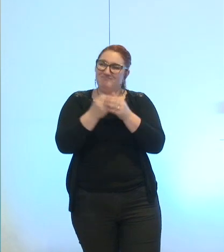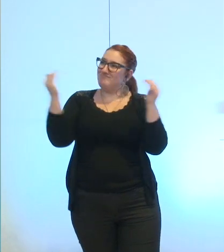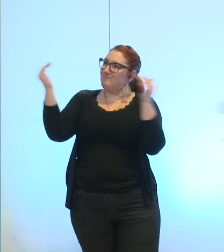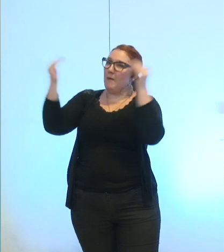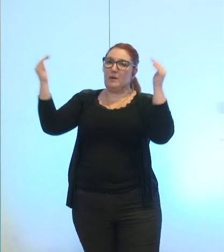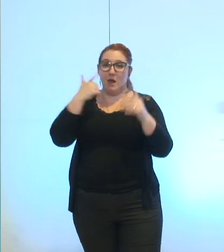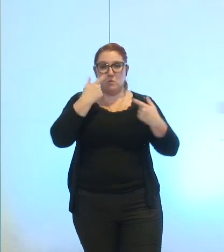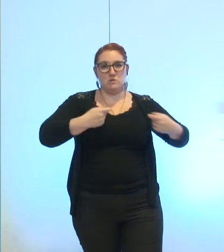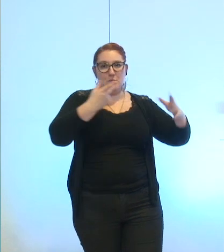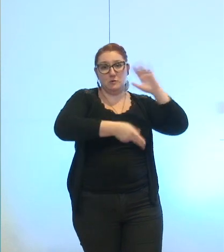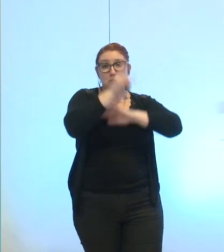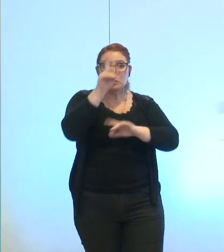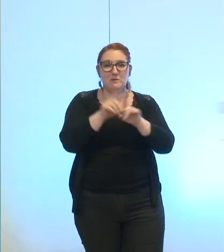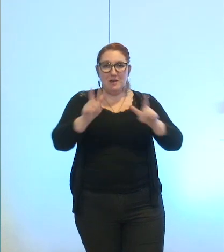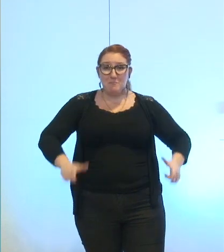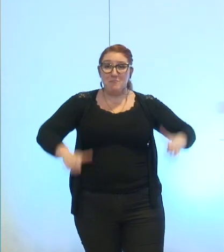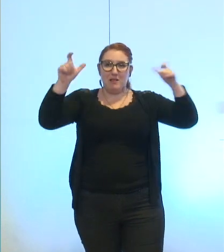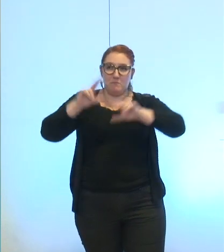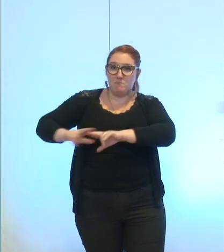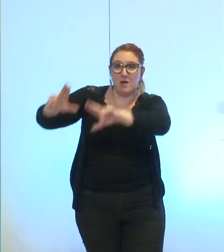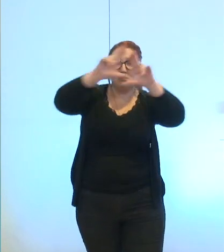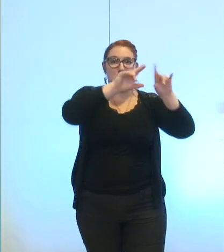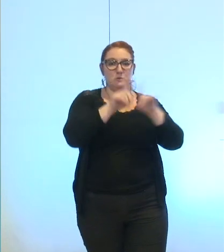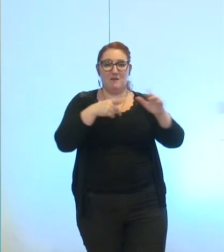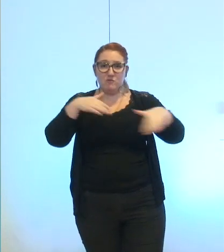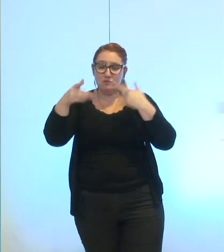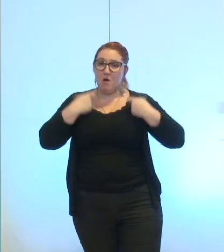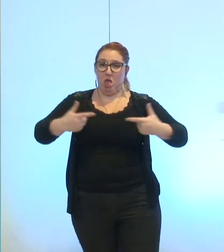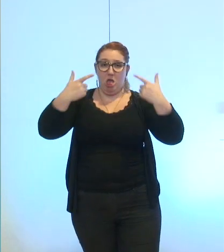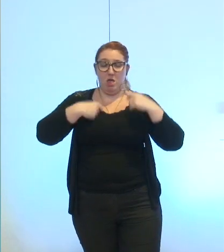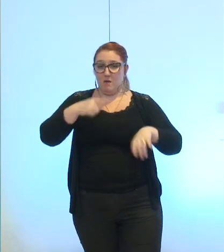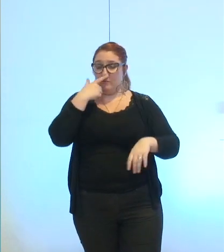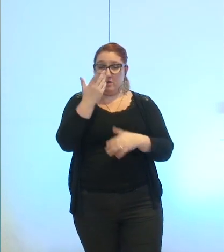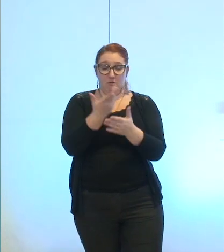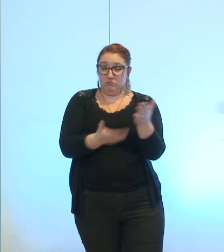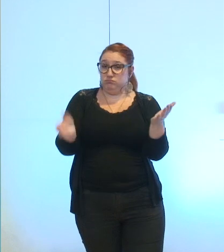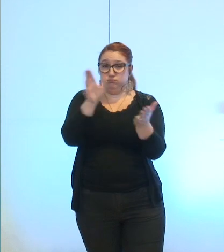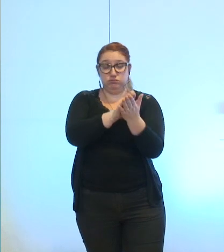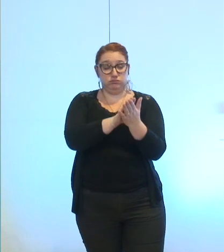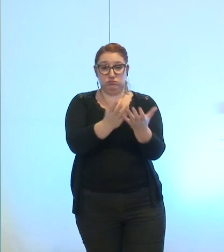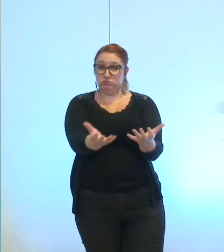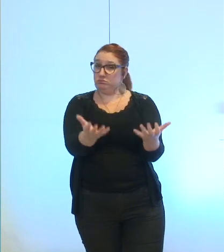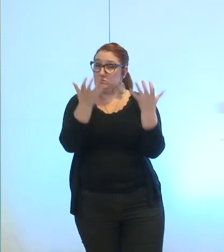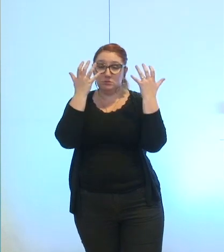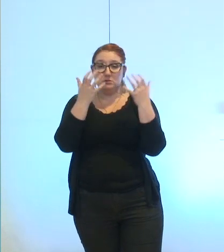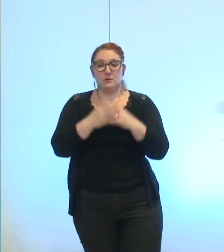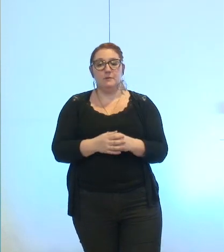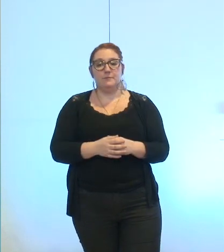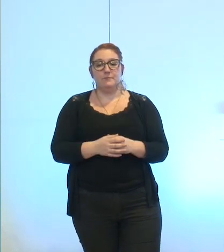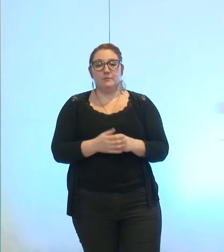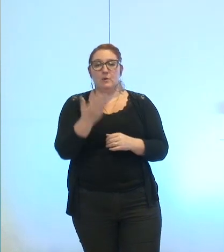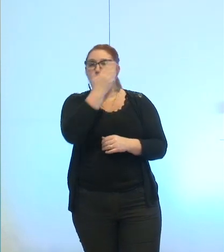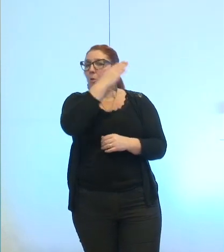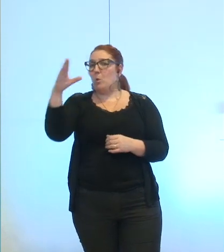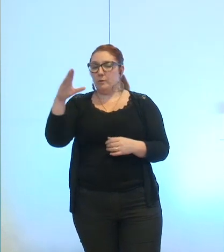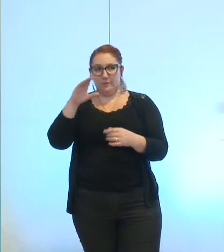des bâtiments et donc de coût de fonctionnement cela s'en ressent extrêmement nettement merci l'autre